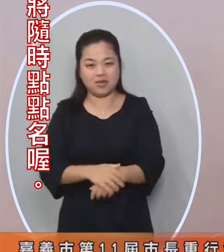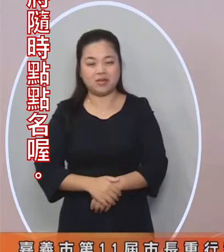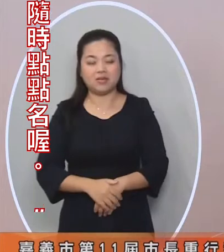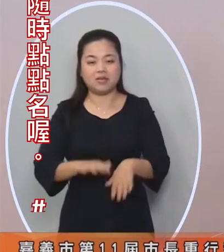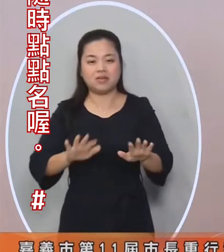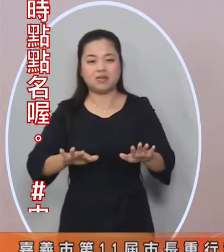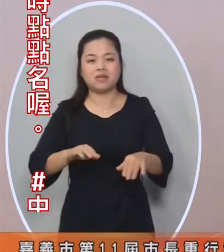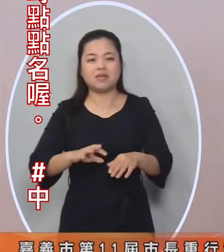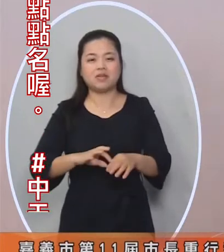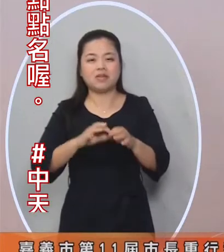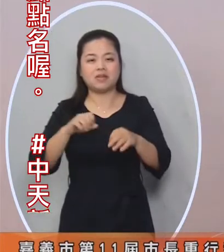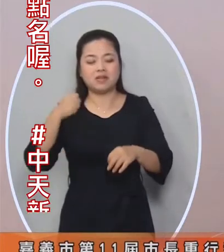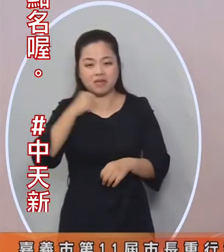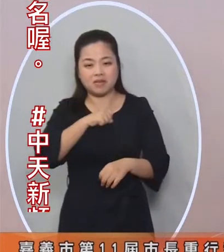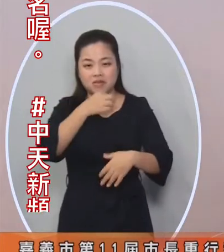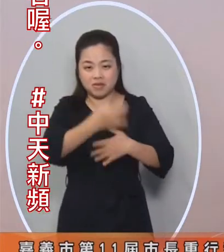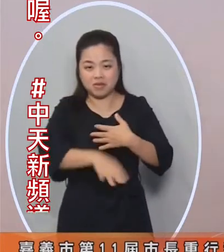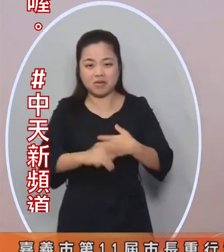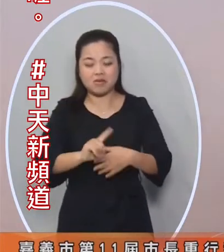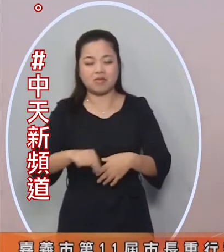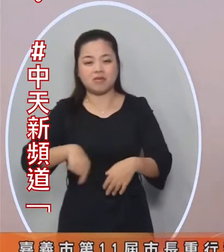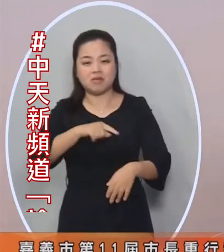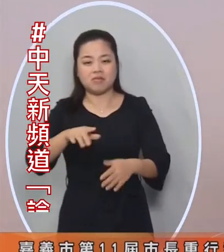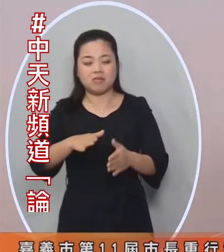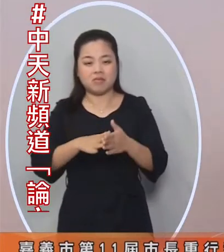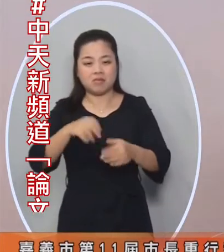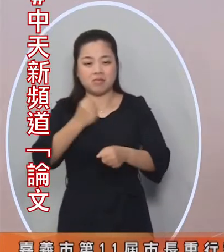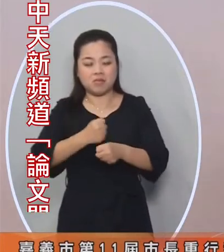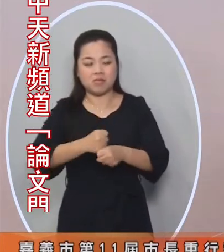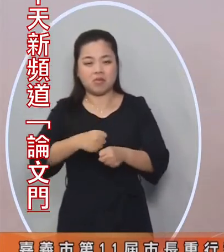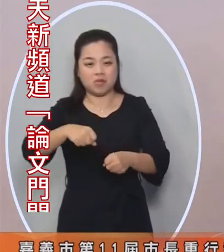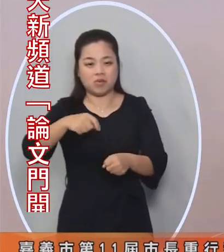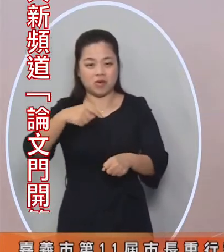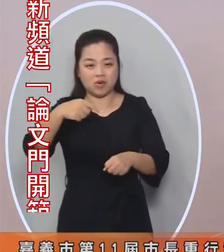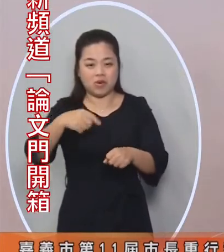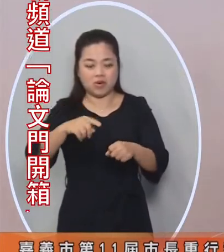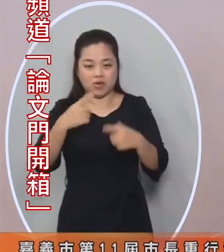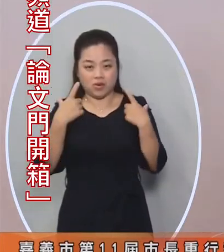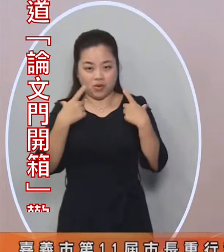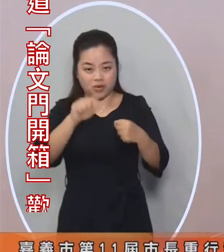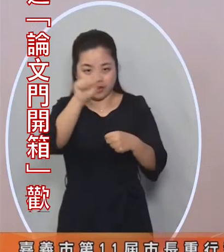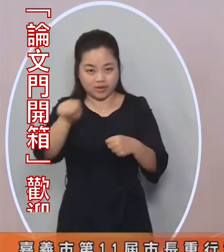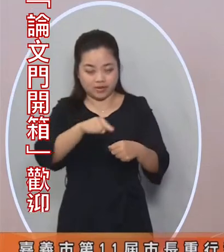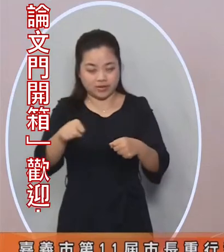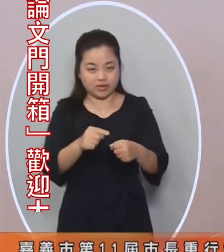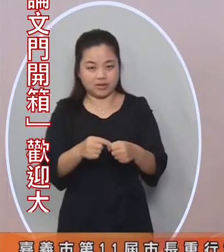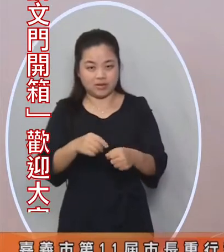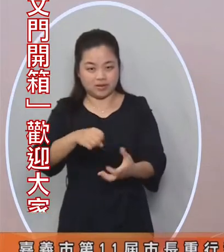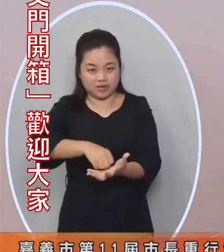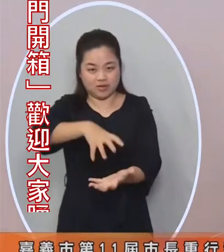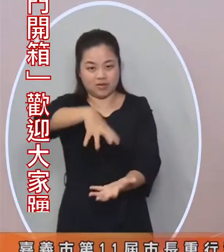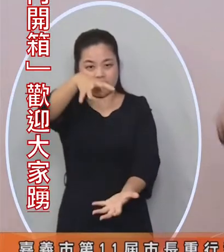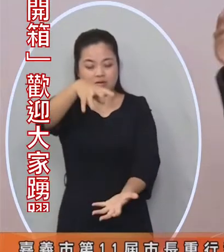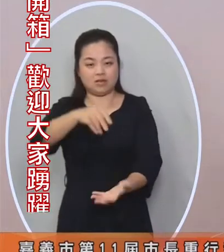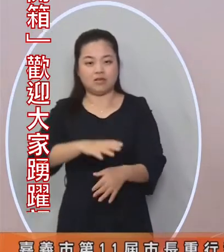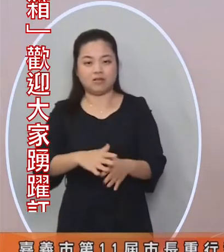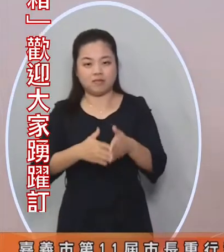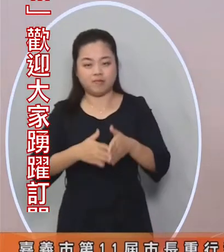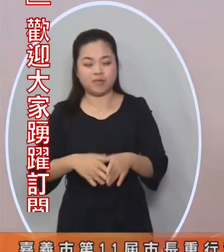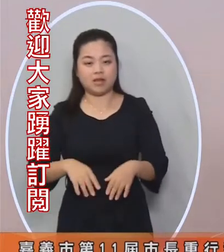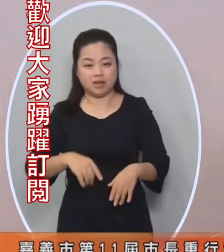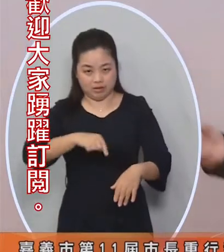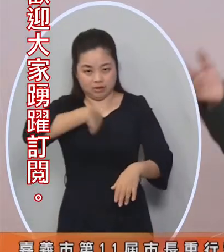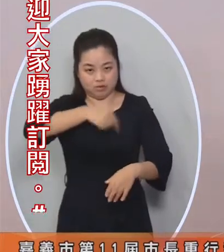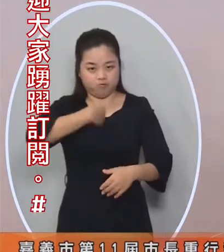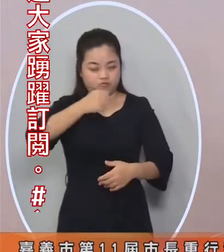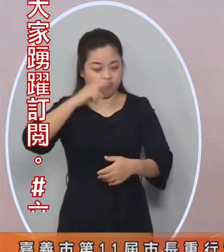因为咱台湾上爱欠的，爱家己做原主舵，蒋经国要死，张献义事件原主舵做不成，你家己做